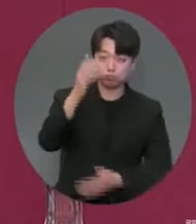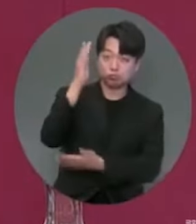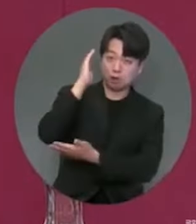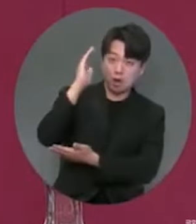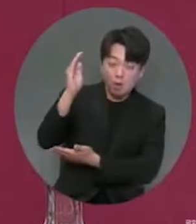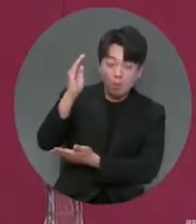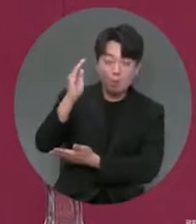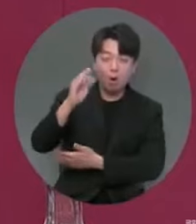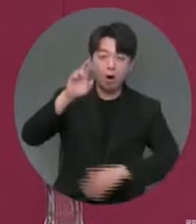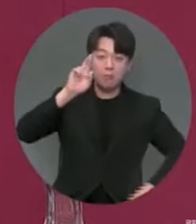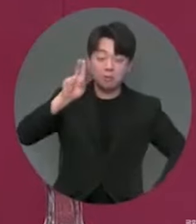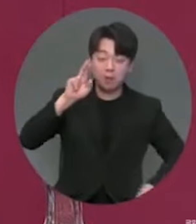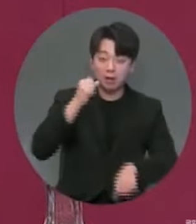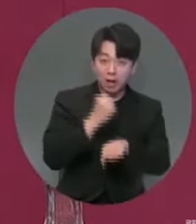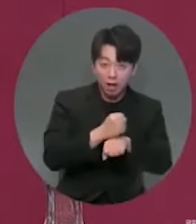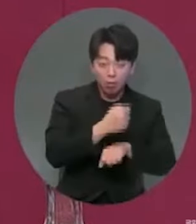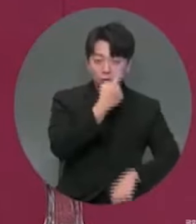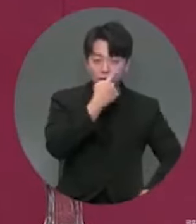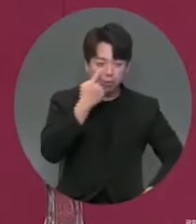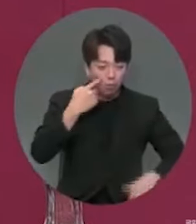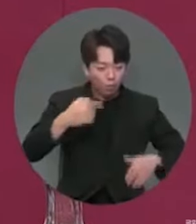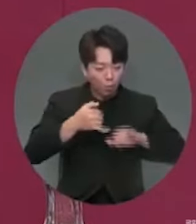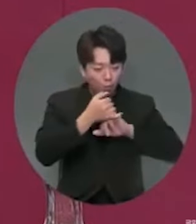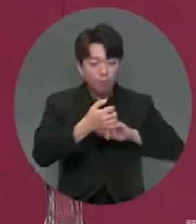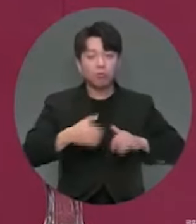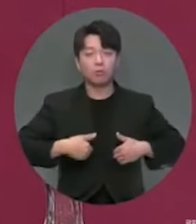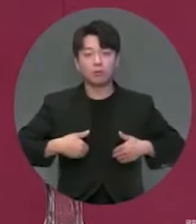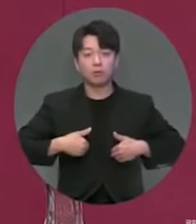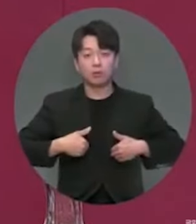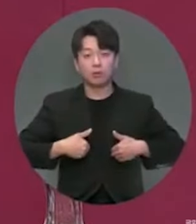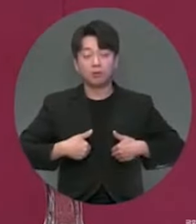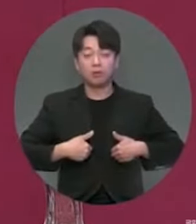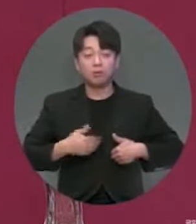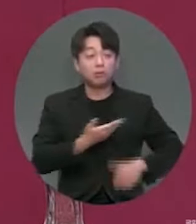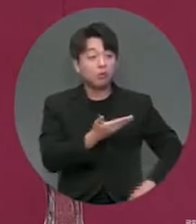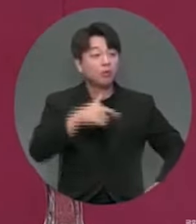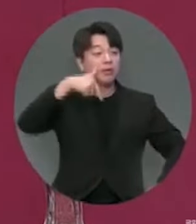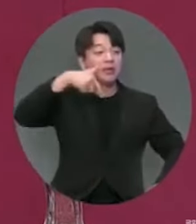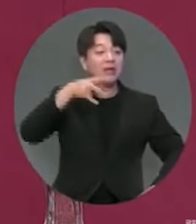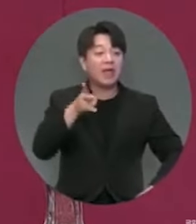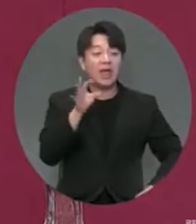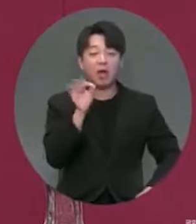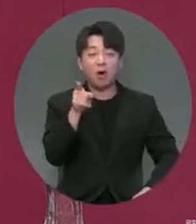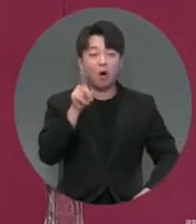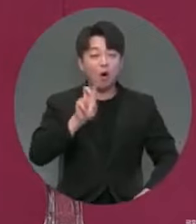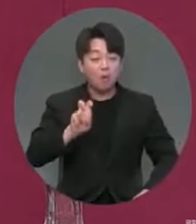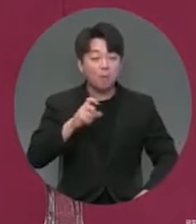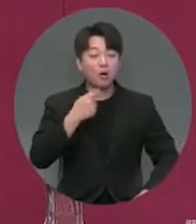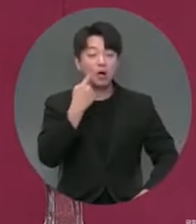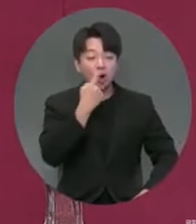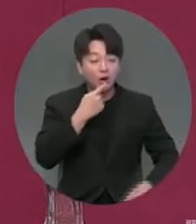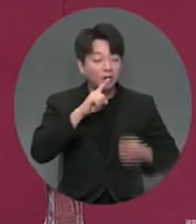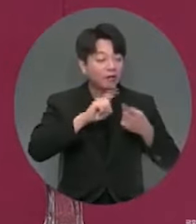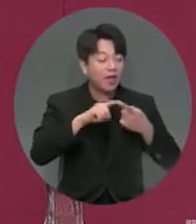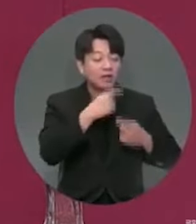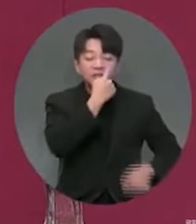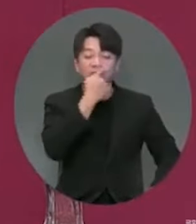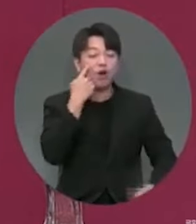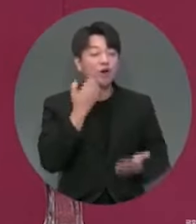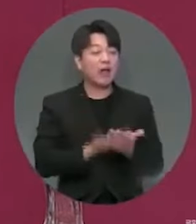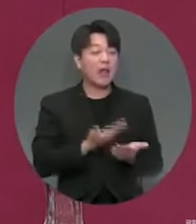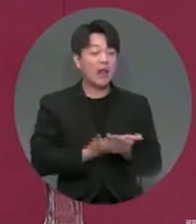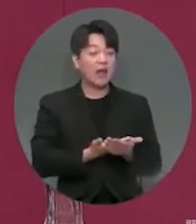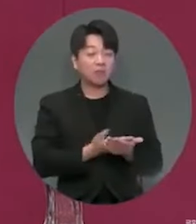하고 근거를 갖고 비판을 해야 됩니다. 여러분들 계엄령 근거대라고 하니까 아무도 못 되고 있습니다. 그런데 이재명